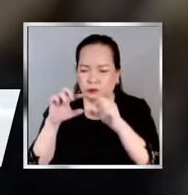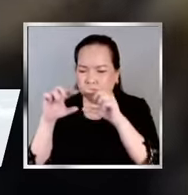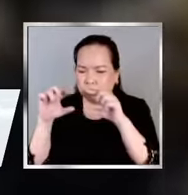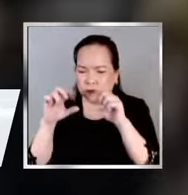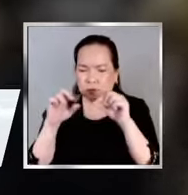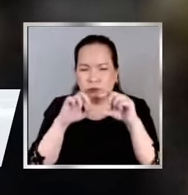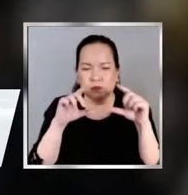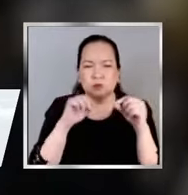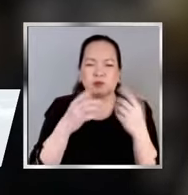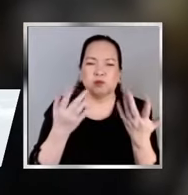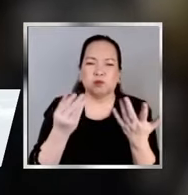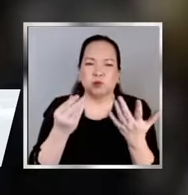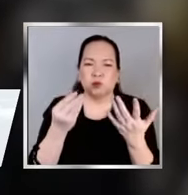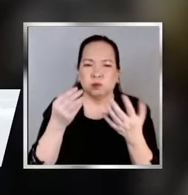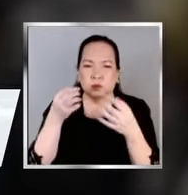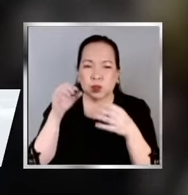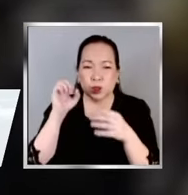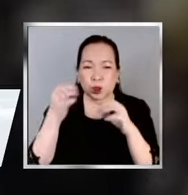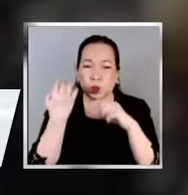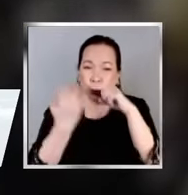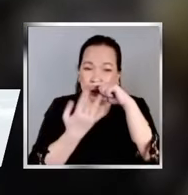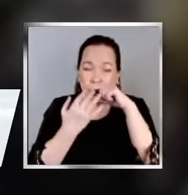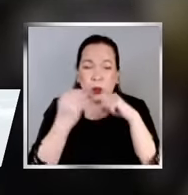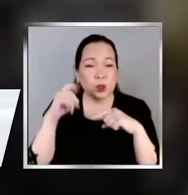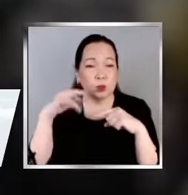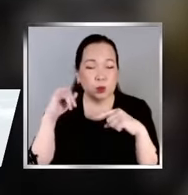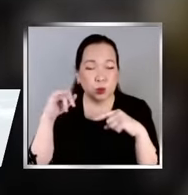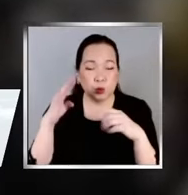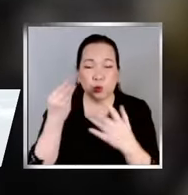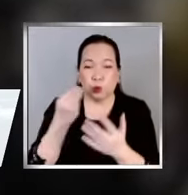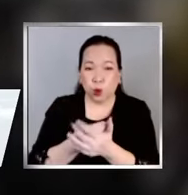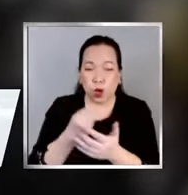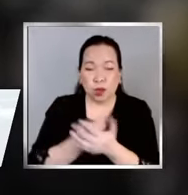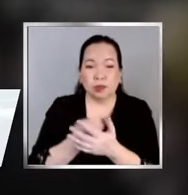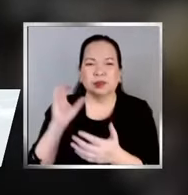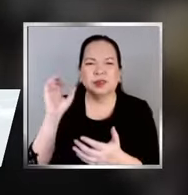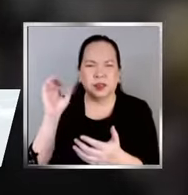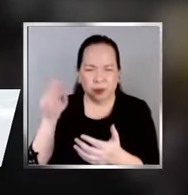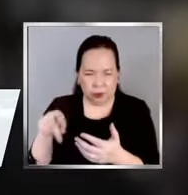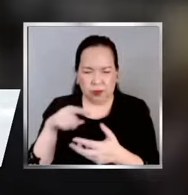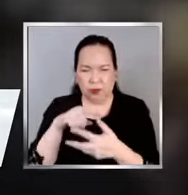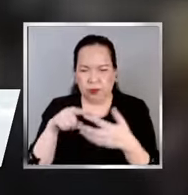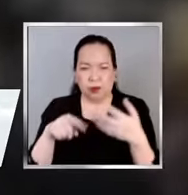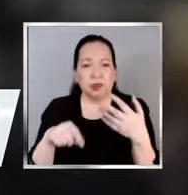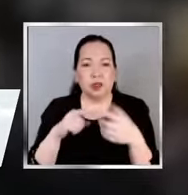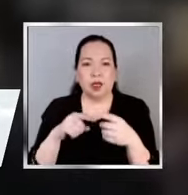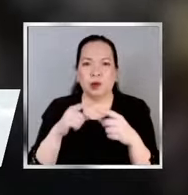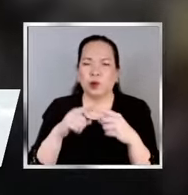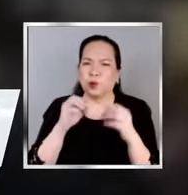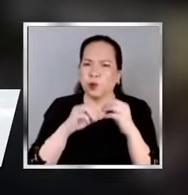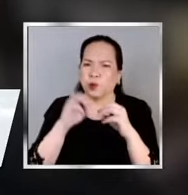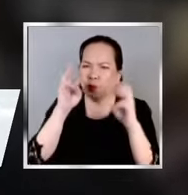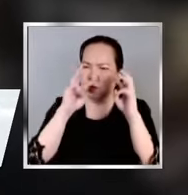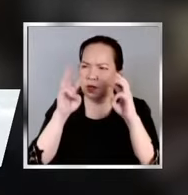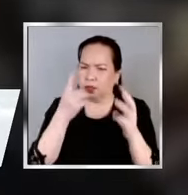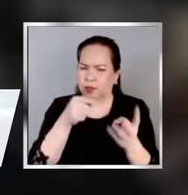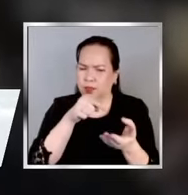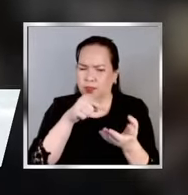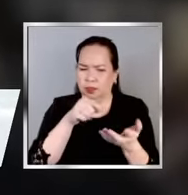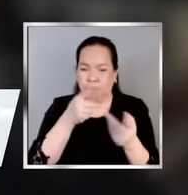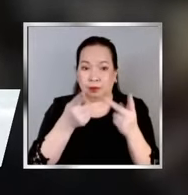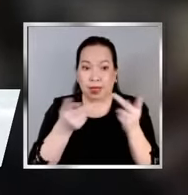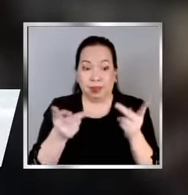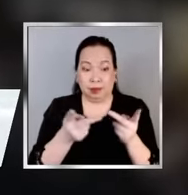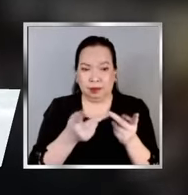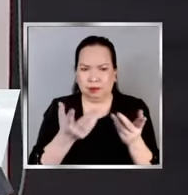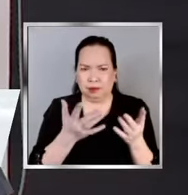drug paraphernalia at mga cellphone. Ang lalong ikinababahala ng pulisya ay ang lokasyon ng drug den na 2 kanto lang ang layo mula